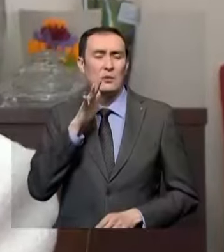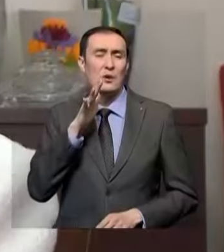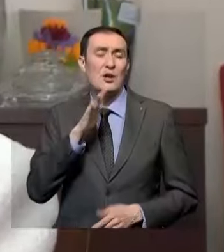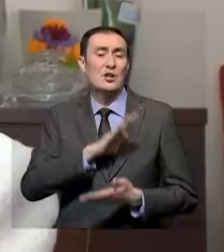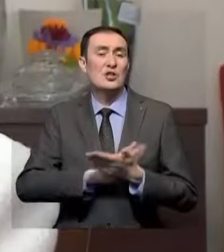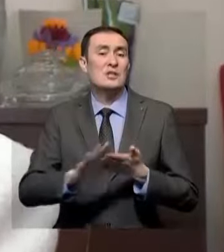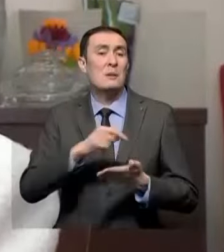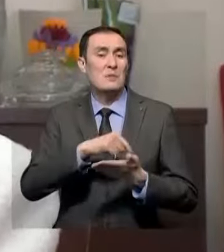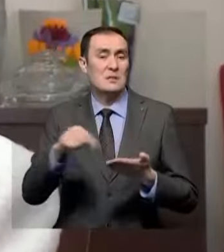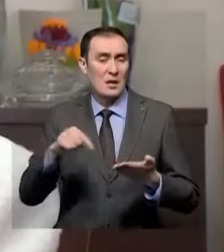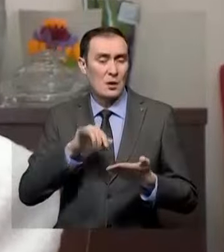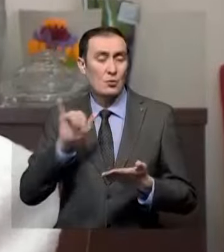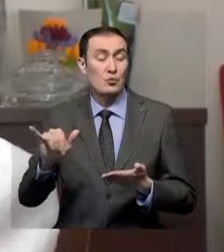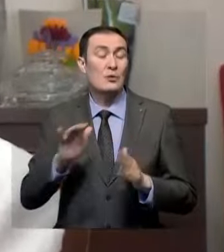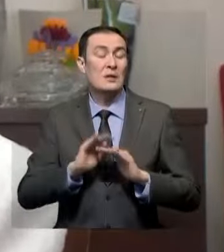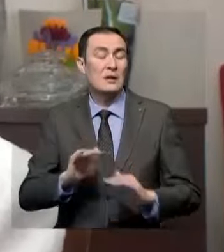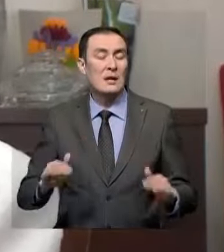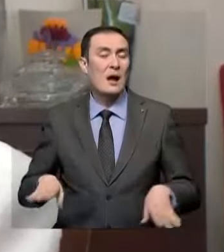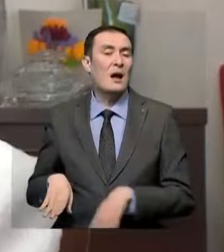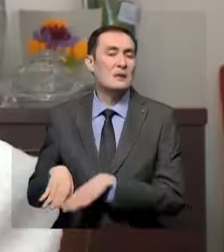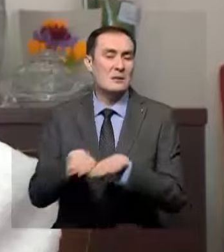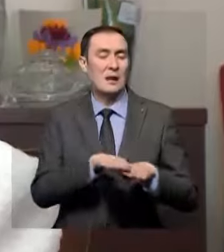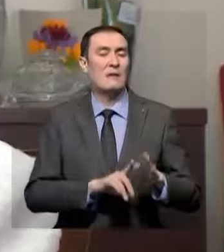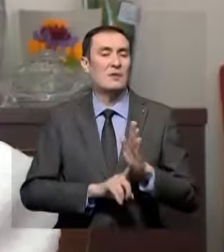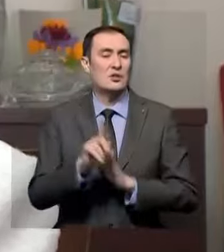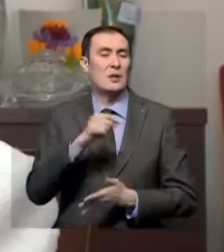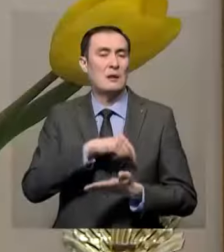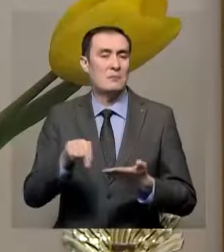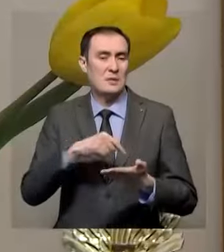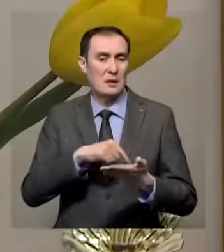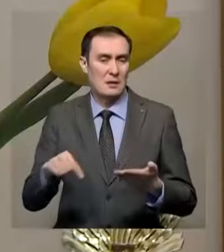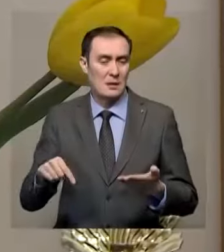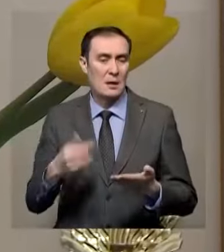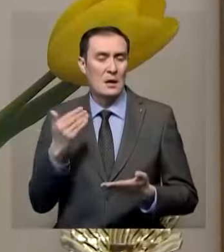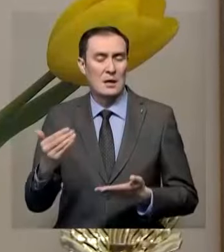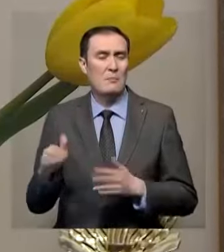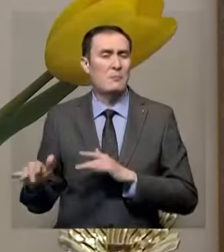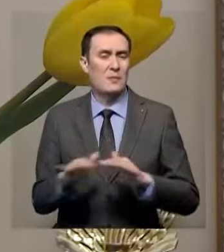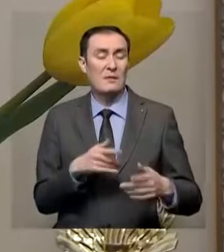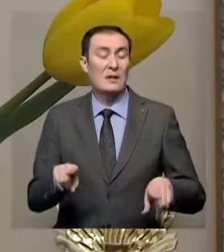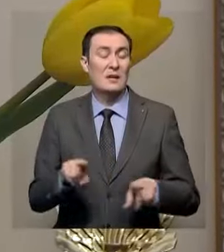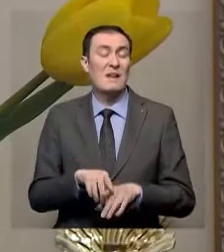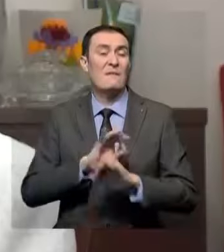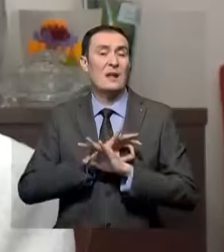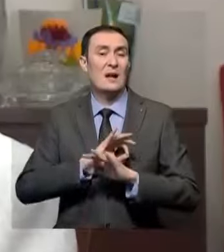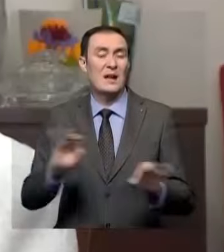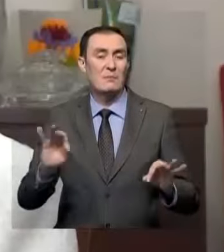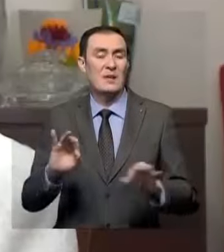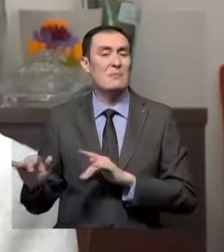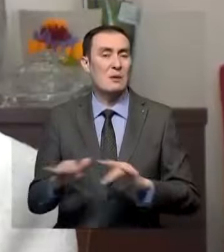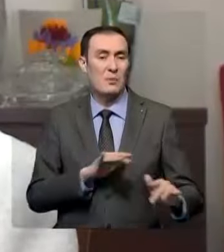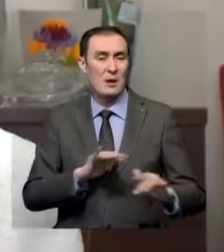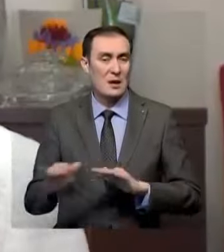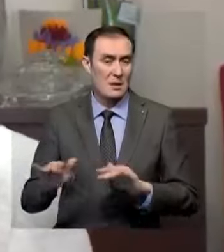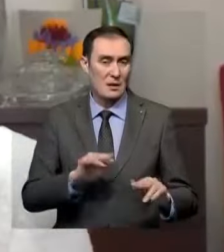чистописания, у нее дети одинаково начинали писать. Она проводила такие великолепные